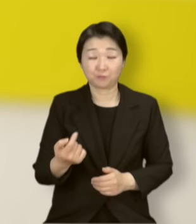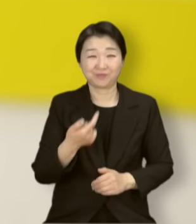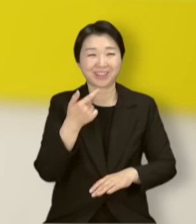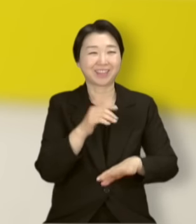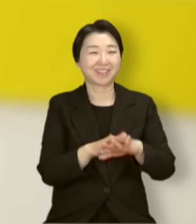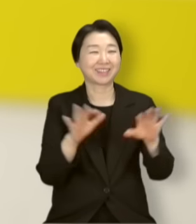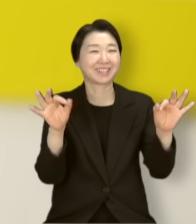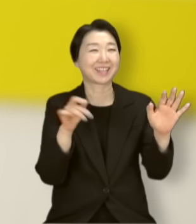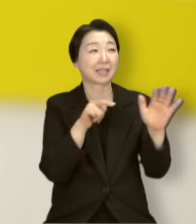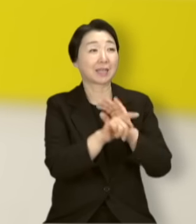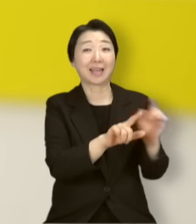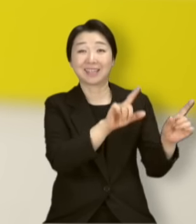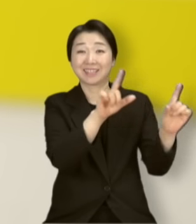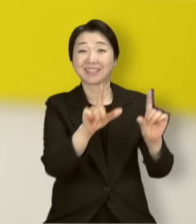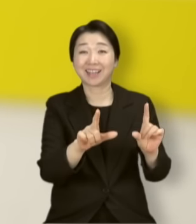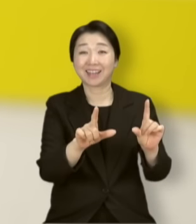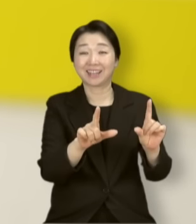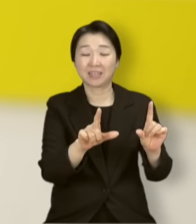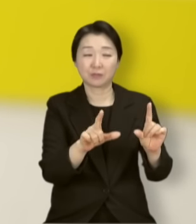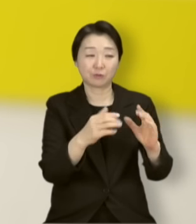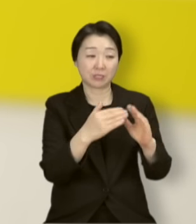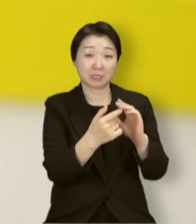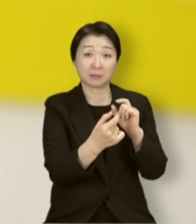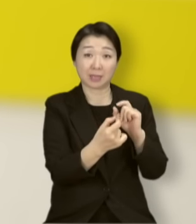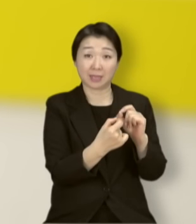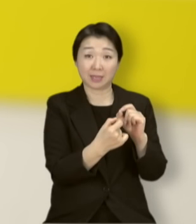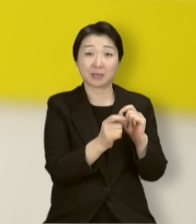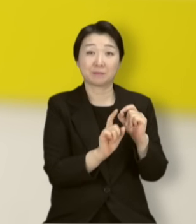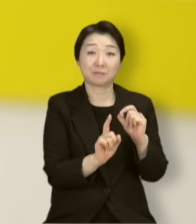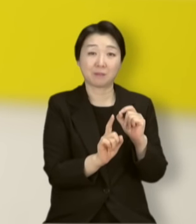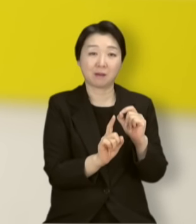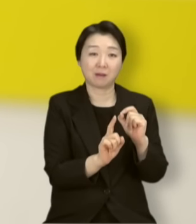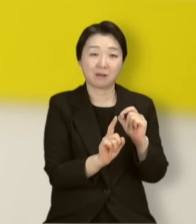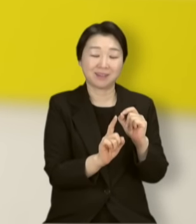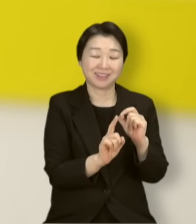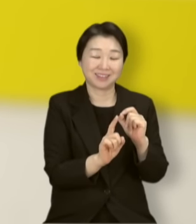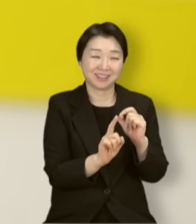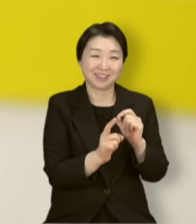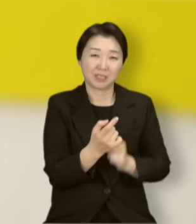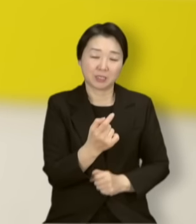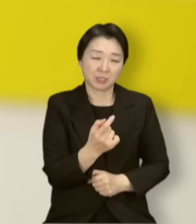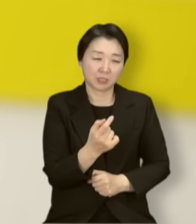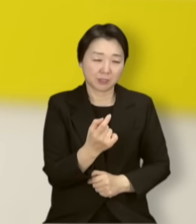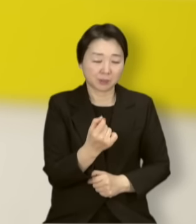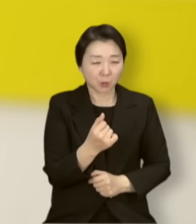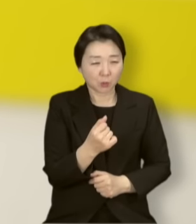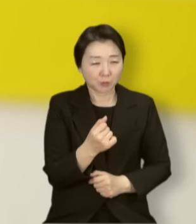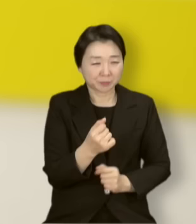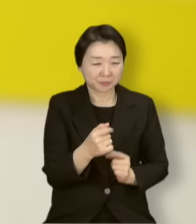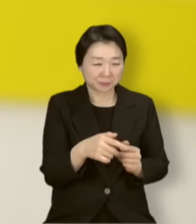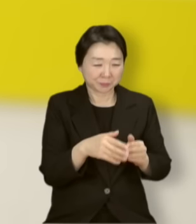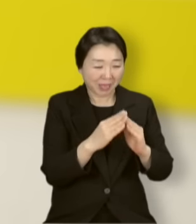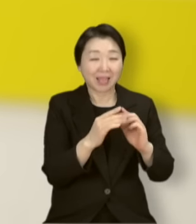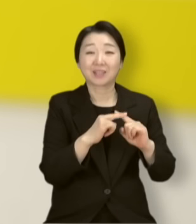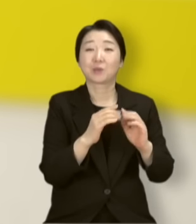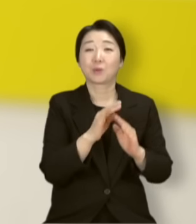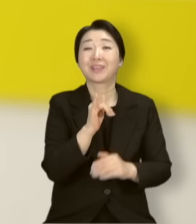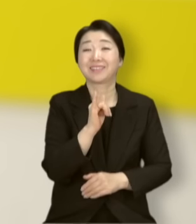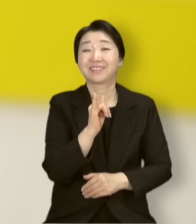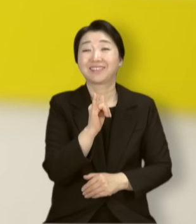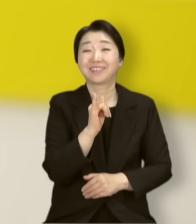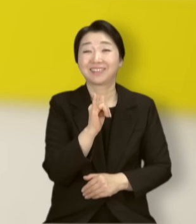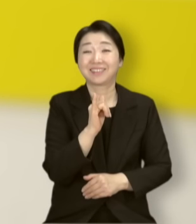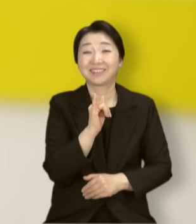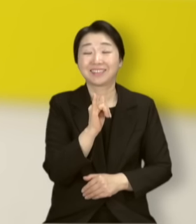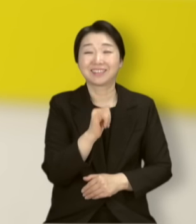네. 근데 저희 집 근방에 그 일종의 개척교회 좀 약한 교회가 있었는데 네. 그